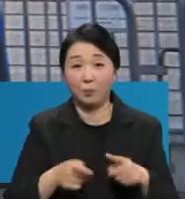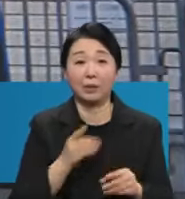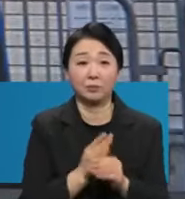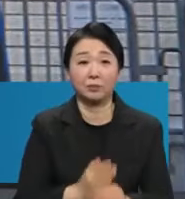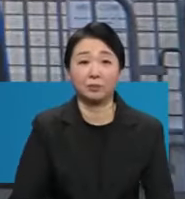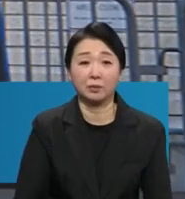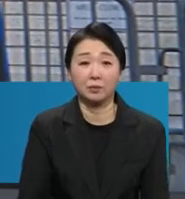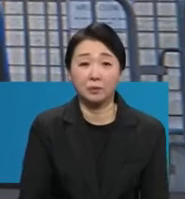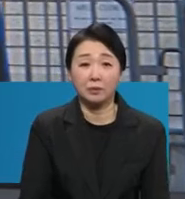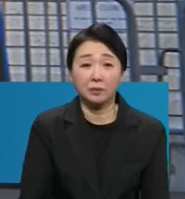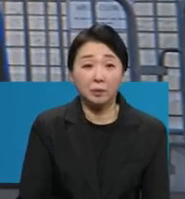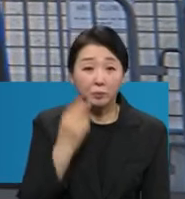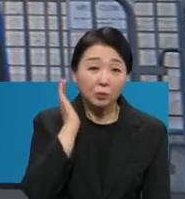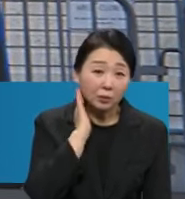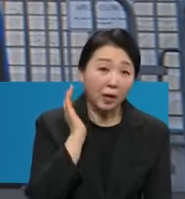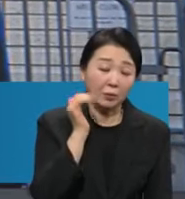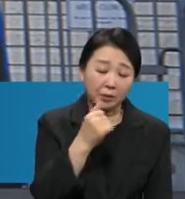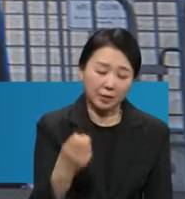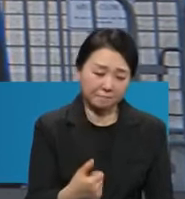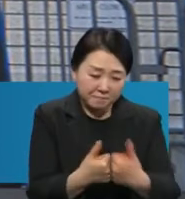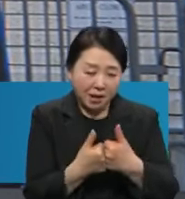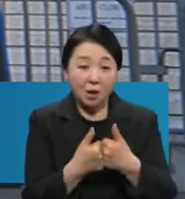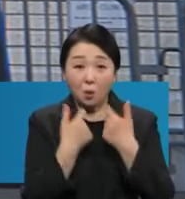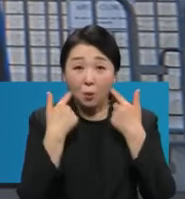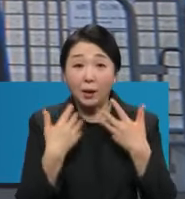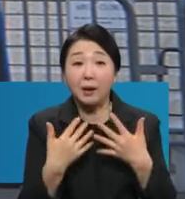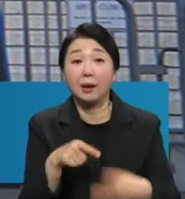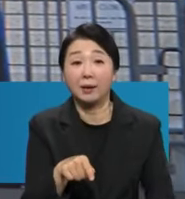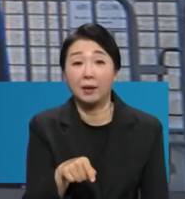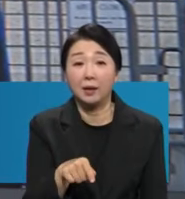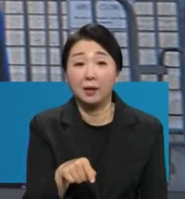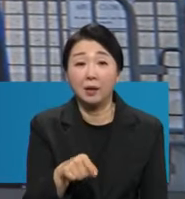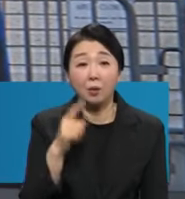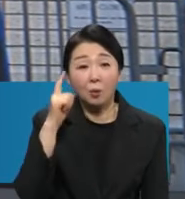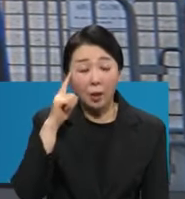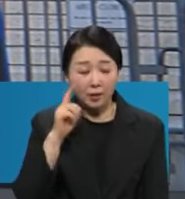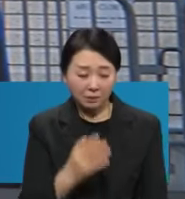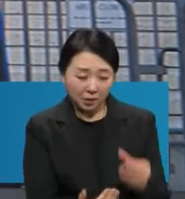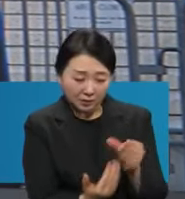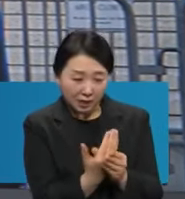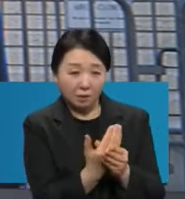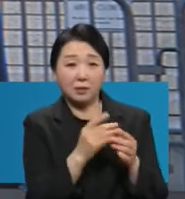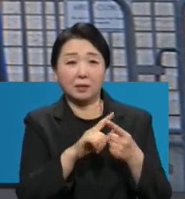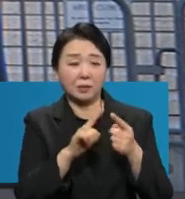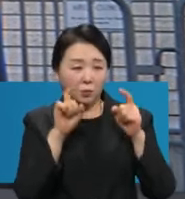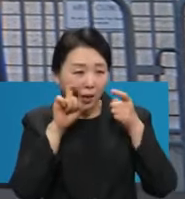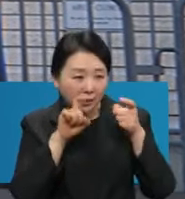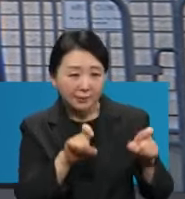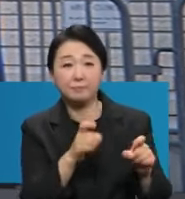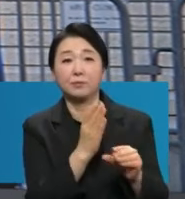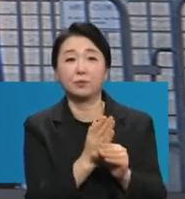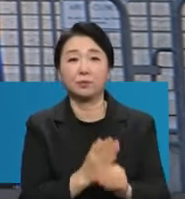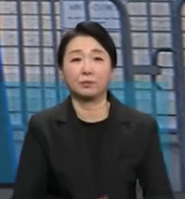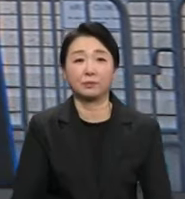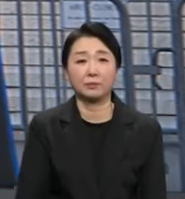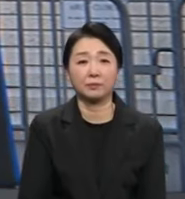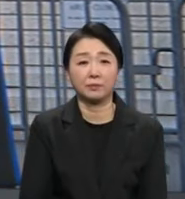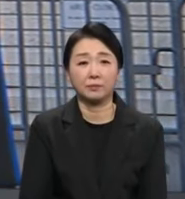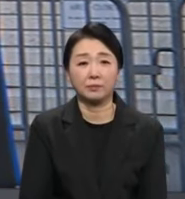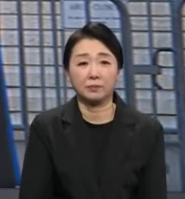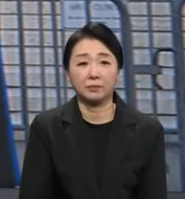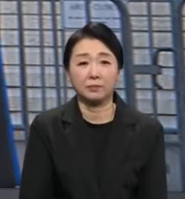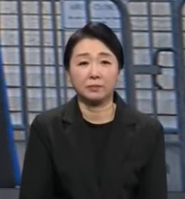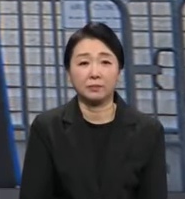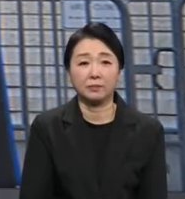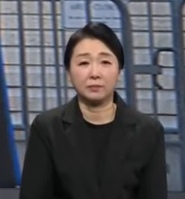시작했습니다. 바이든 대통령과의 재대결이 확실시 되는데 사상 초유의 사건에 관심이 집중되고 있습니다. 로스앤젤레스에서